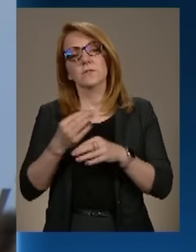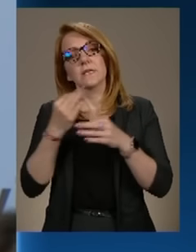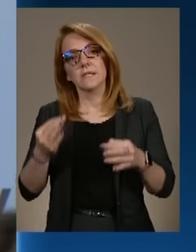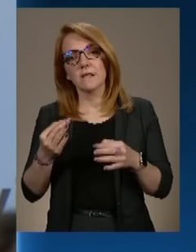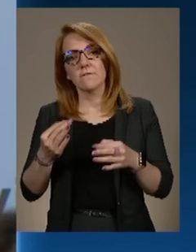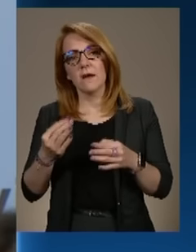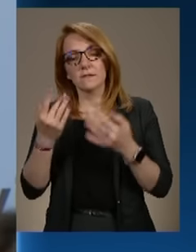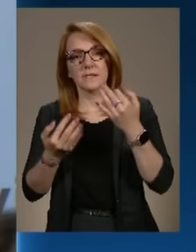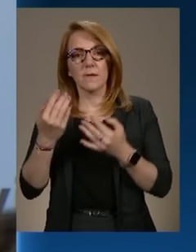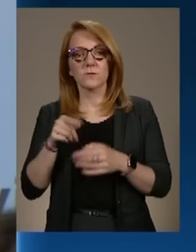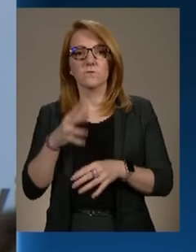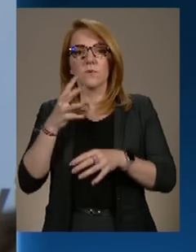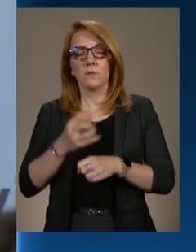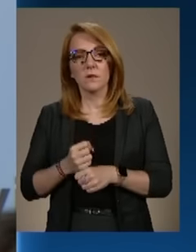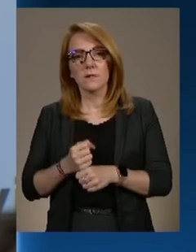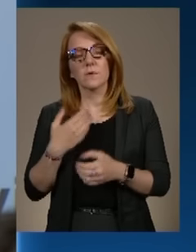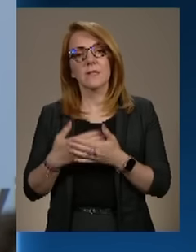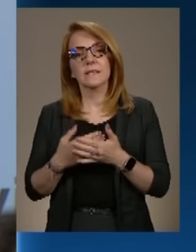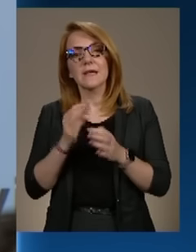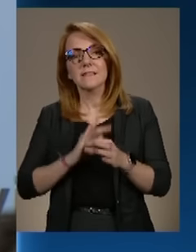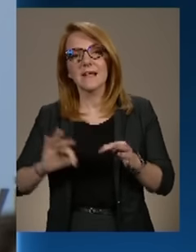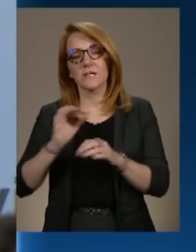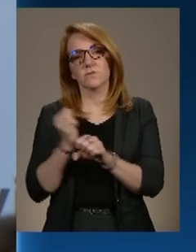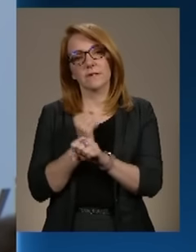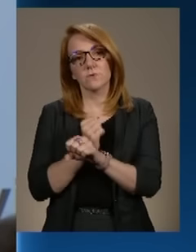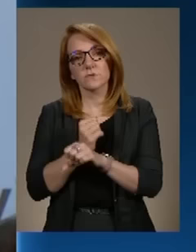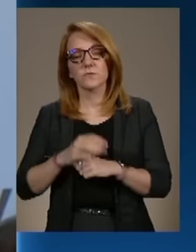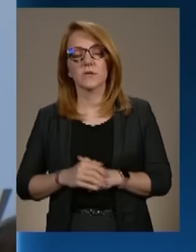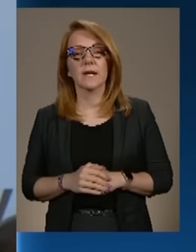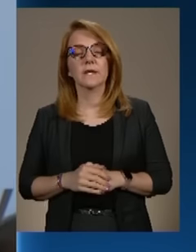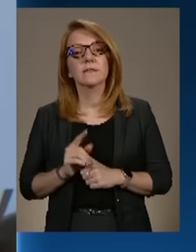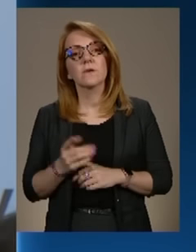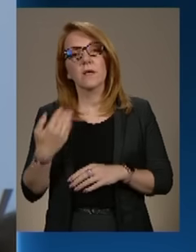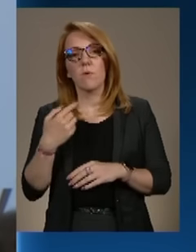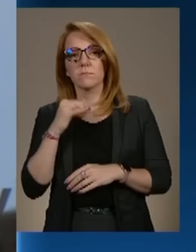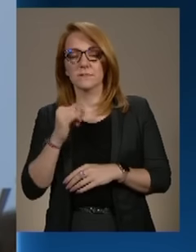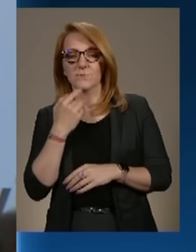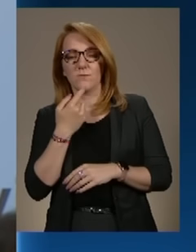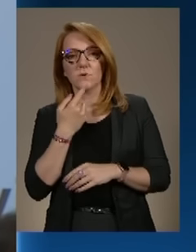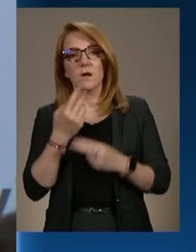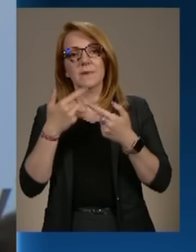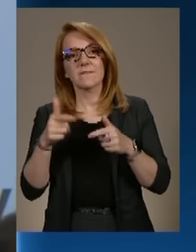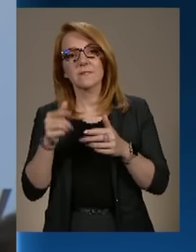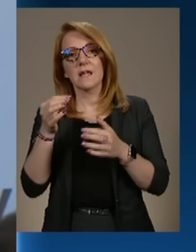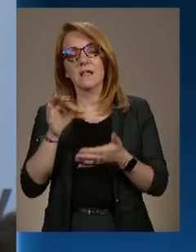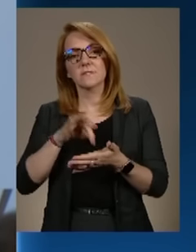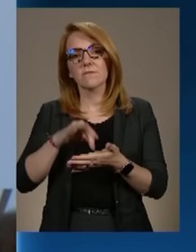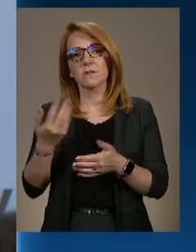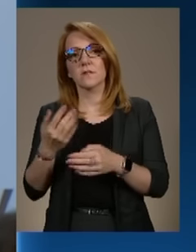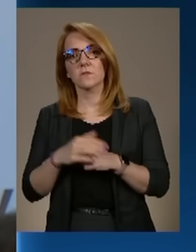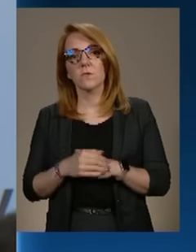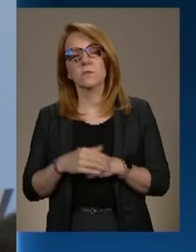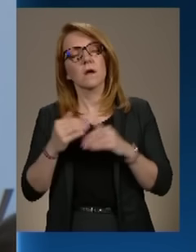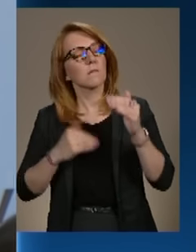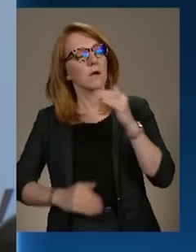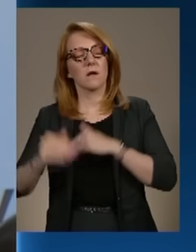számlálás odáig hogy legyen egy teljes feldolgozottság de ahogy az előbb is mondtam az érvénytelen szavazatoknak a kirívó a magas száma